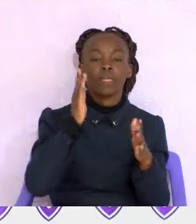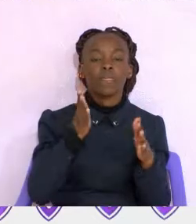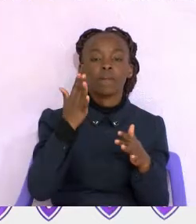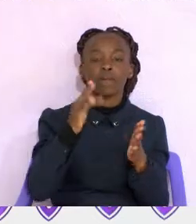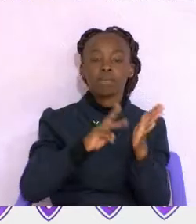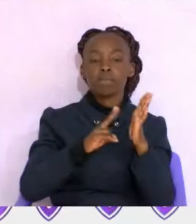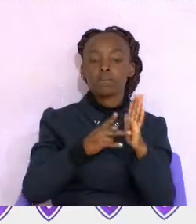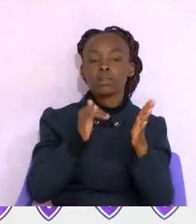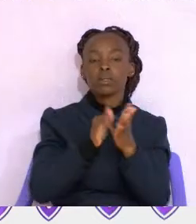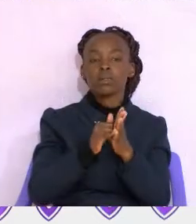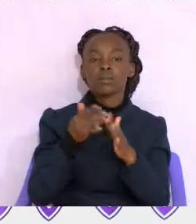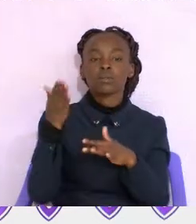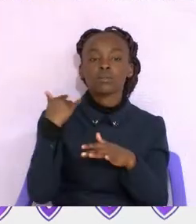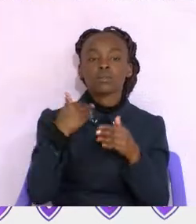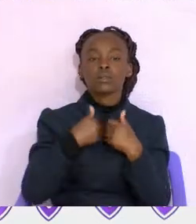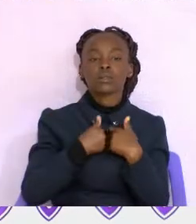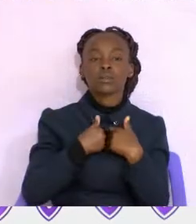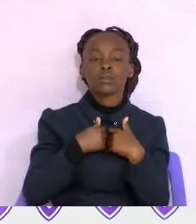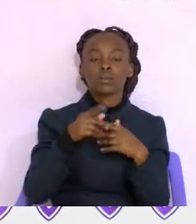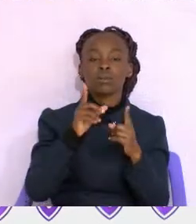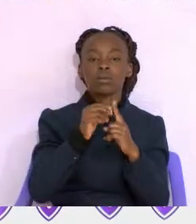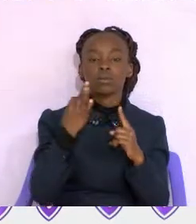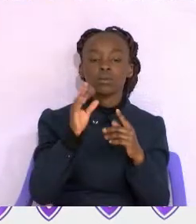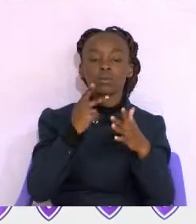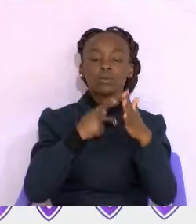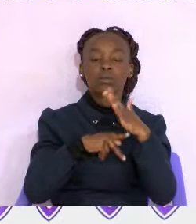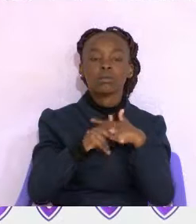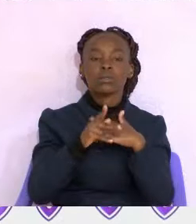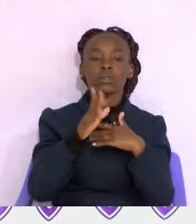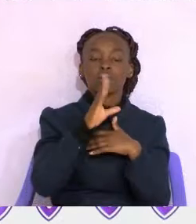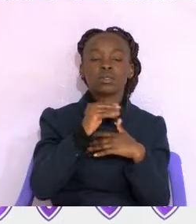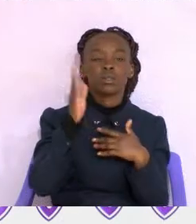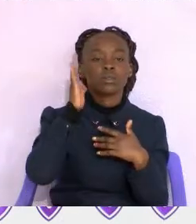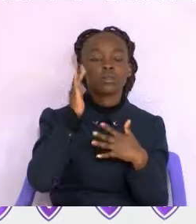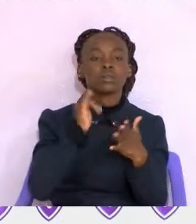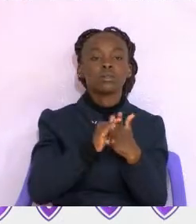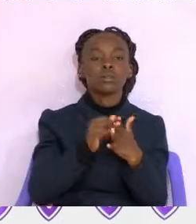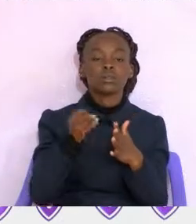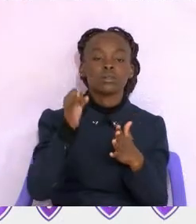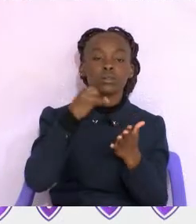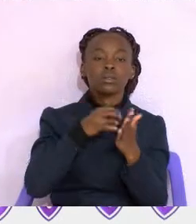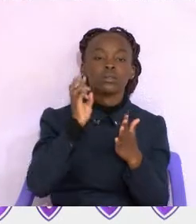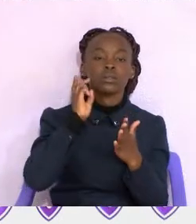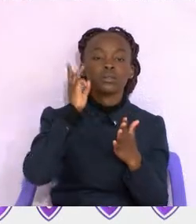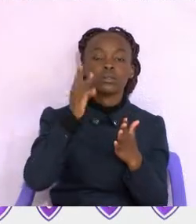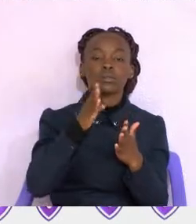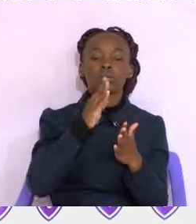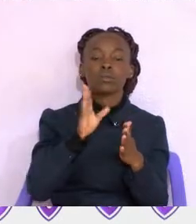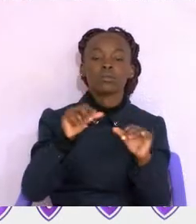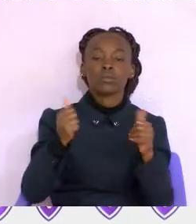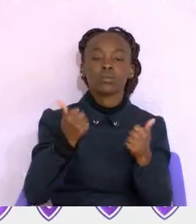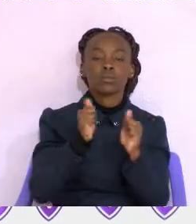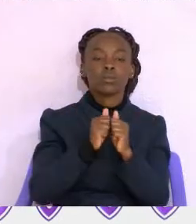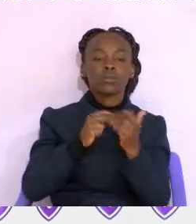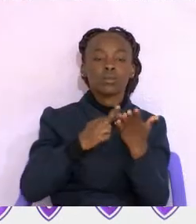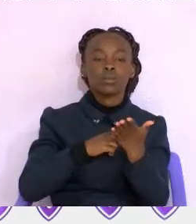ya kinabii, alikuwa anatembea akijua ameshatabiriwa. Alikuwa anajua it shall be well with the righteous. Alikuwa anajua nitamaliza kazi